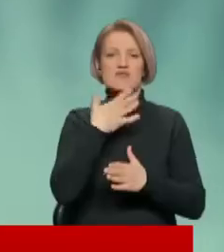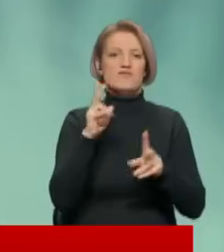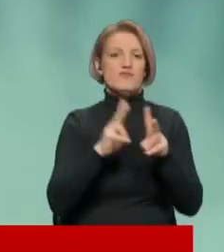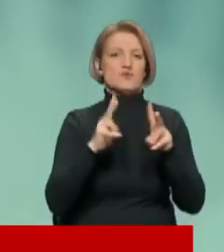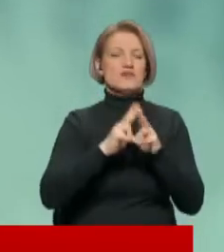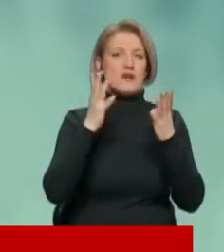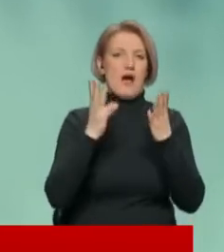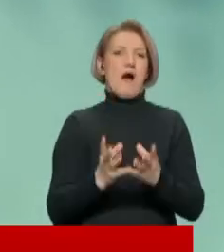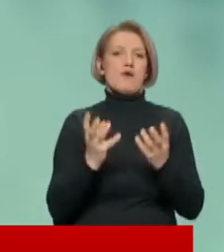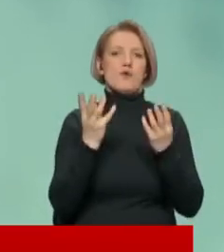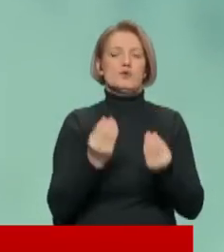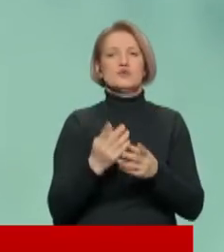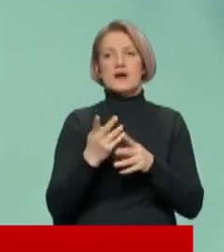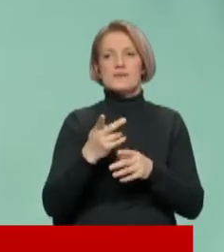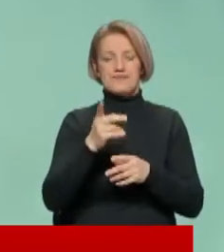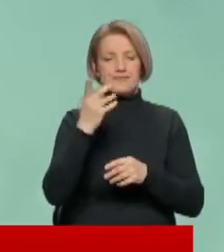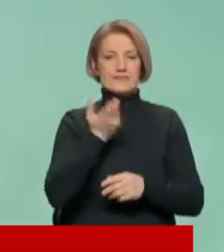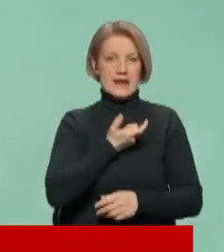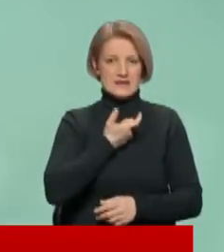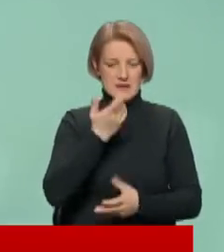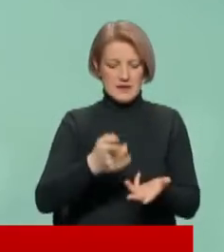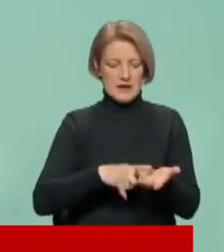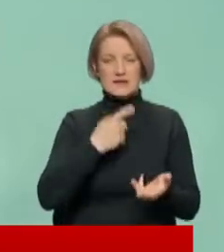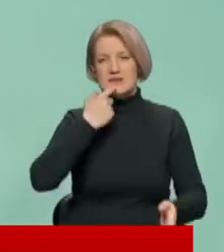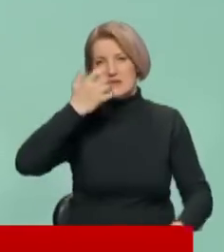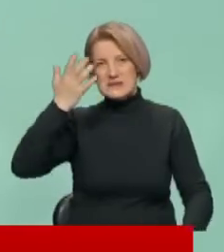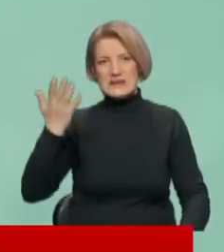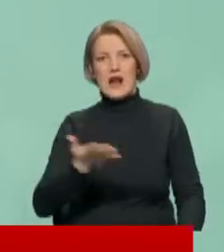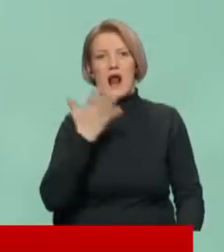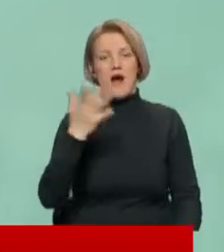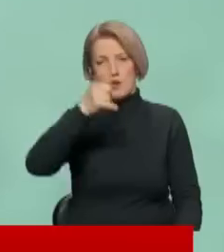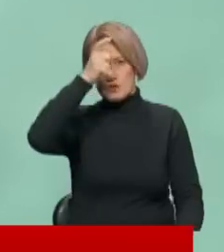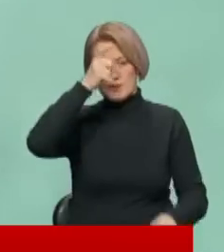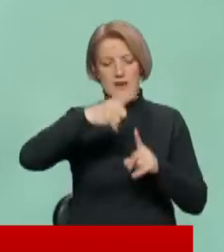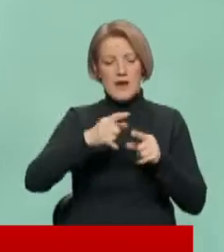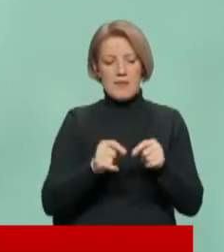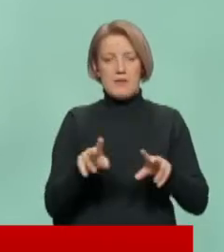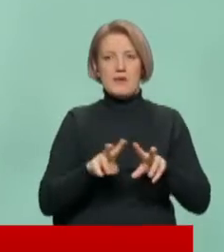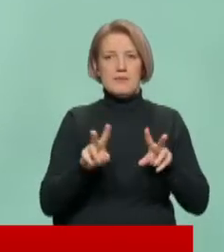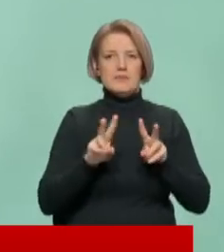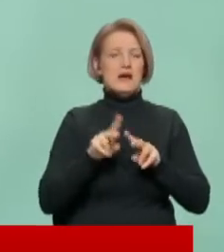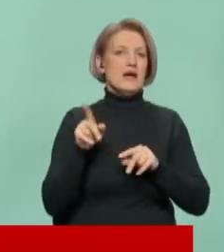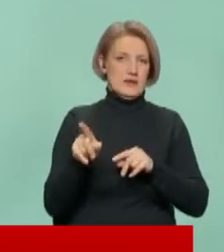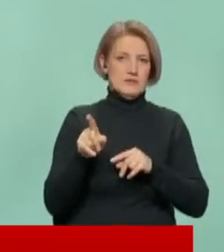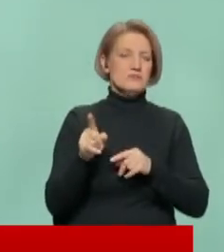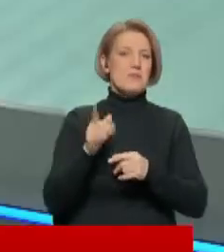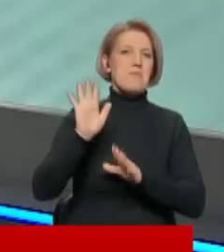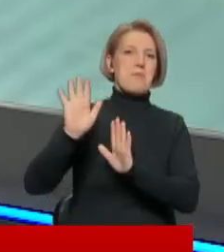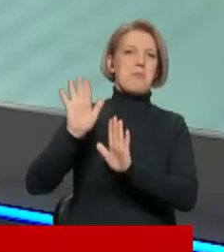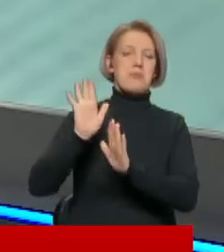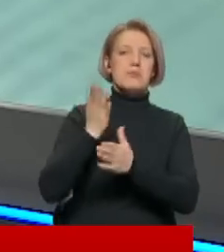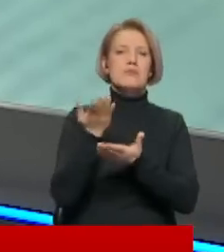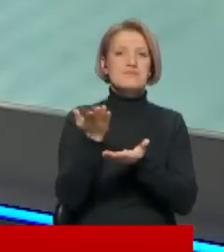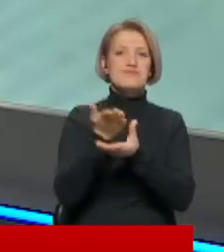faturası ağır olacak perakende yasası senelerdir Türkiye Büyük Millet Meclisi'nde rafta bekleyen bir